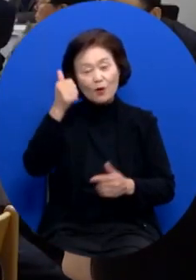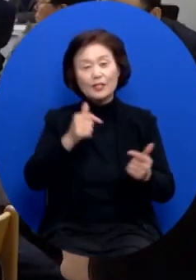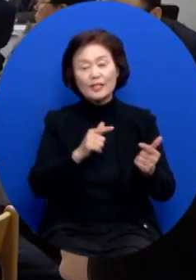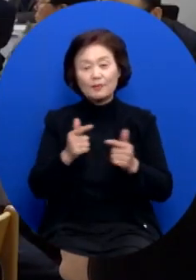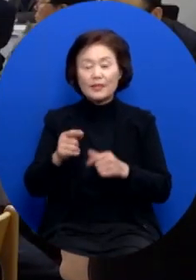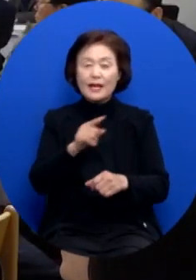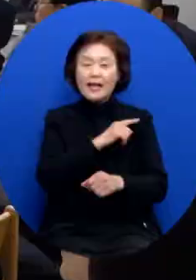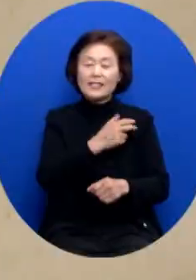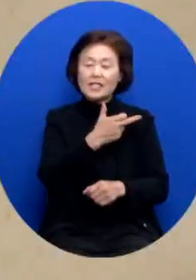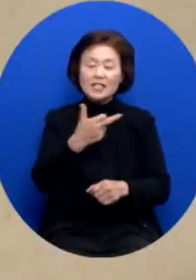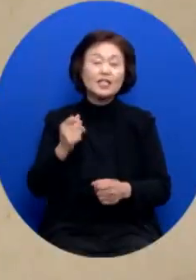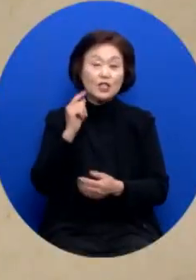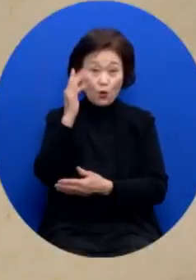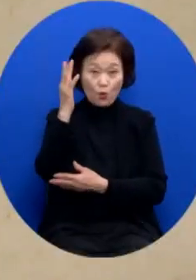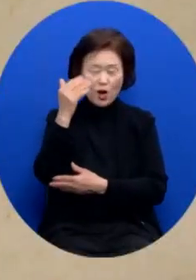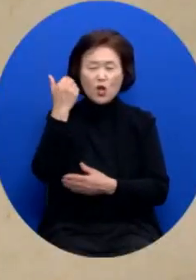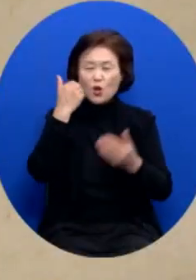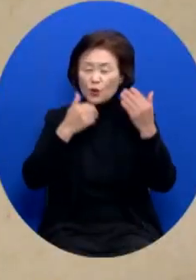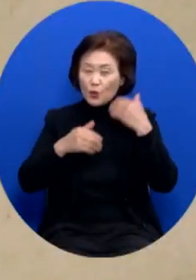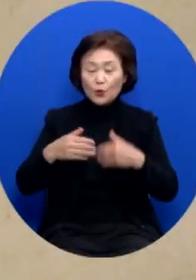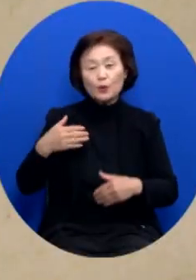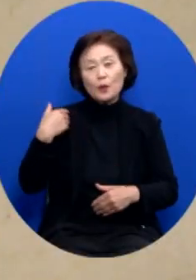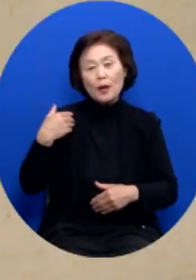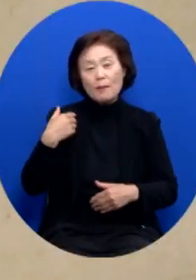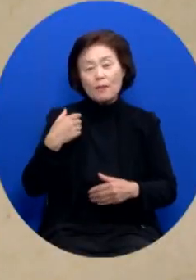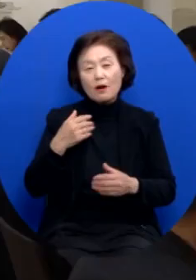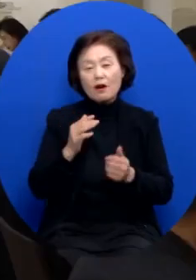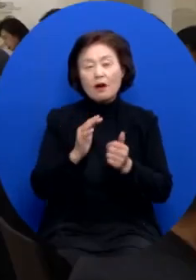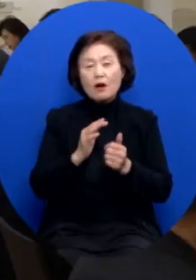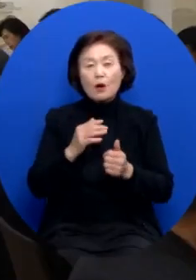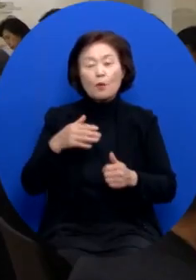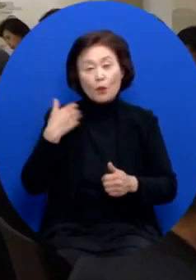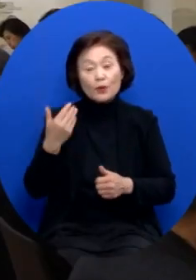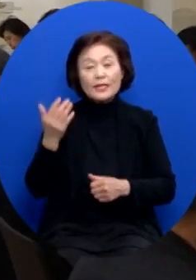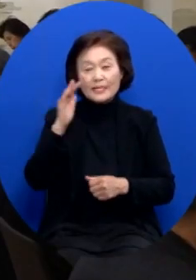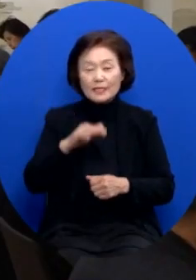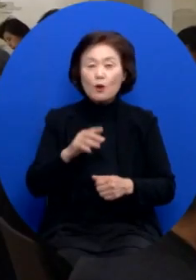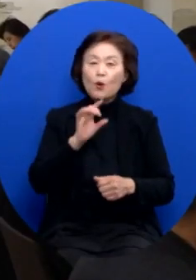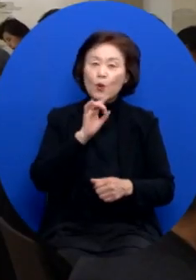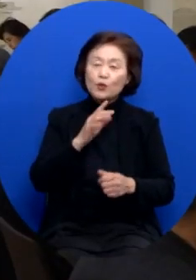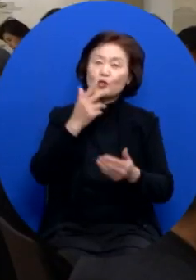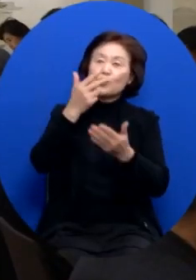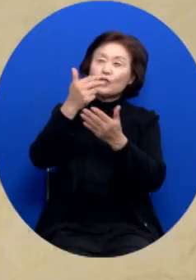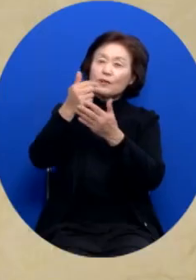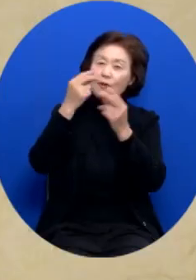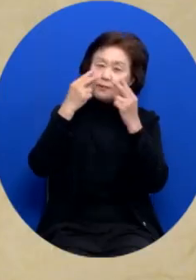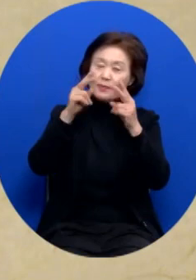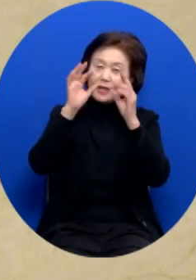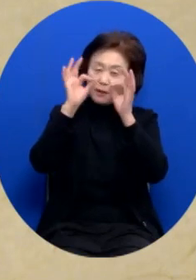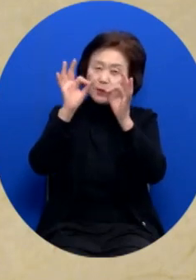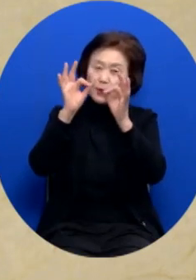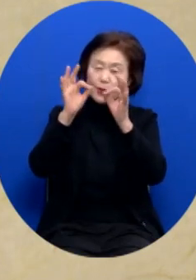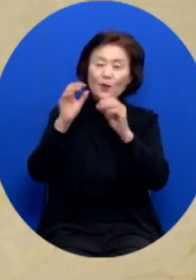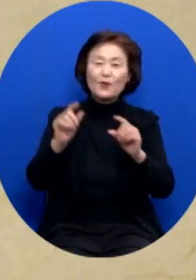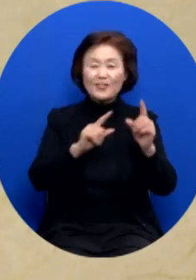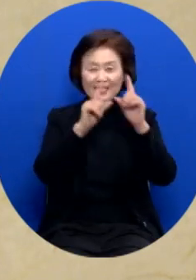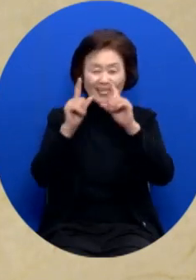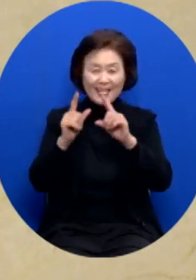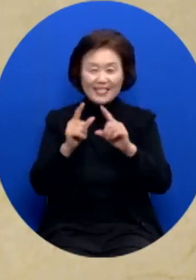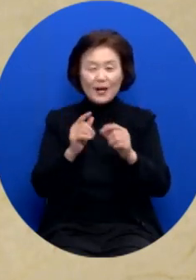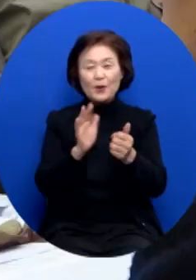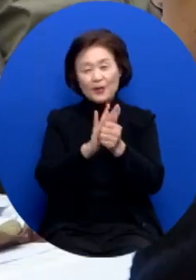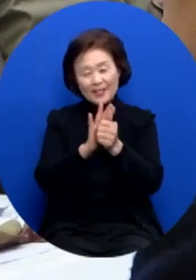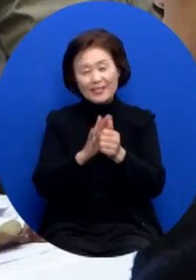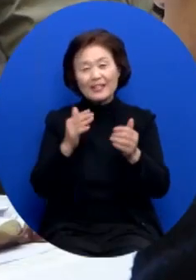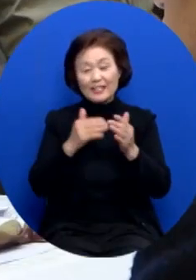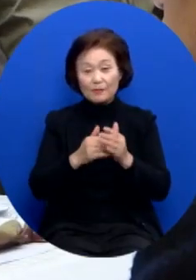영광이라며 누구도 알아주지 않는 목회 현장에서 오직 주님만을 바라보고 위로 받자고 격려했습니다 이어 미자립 교회